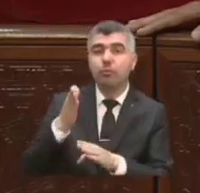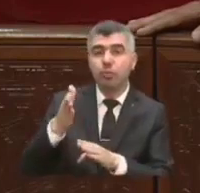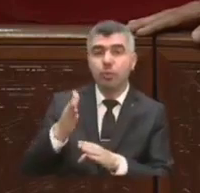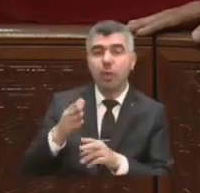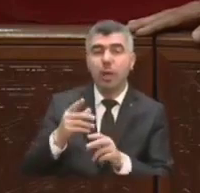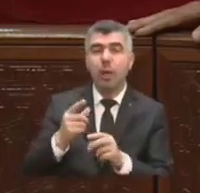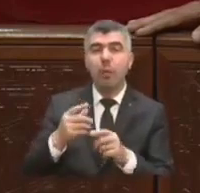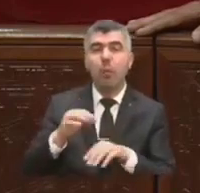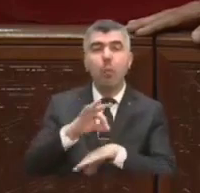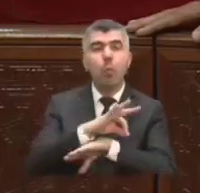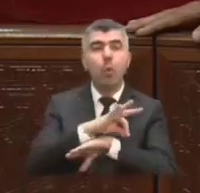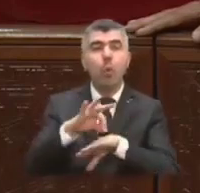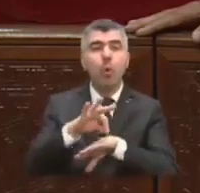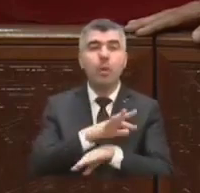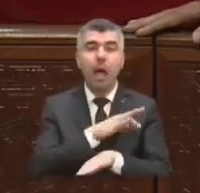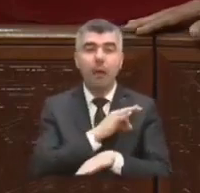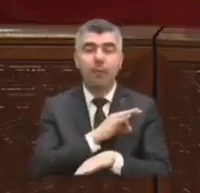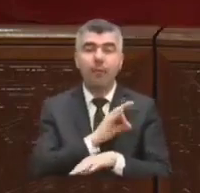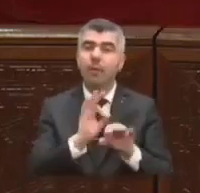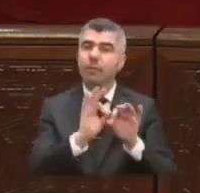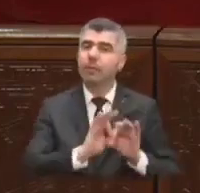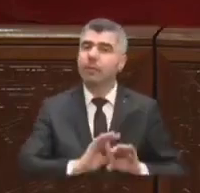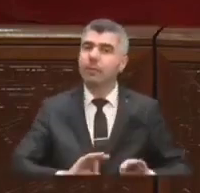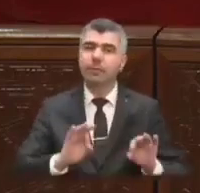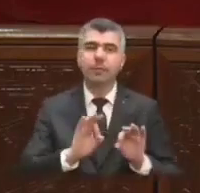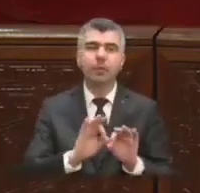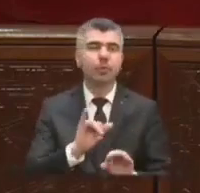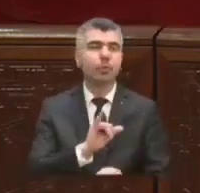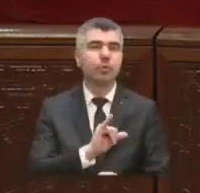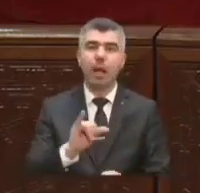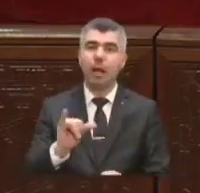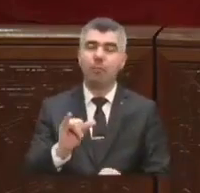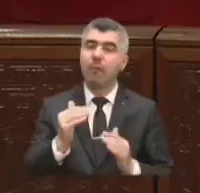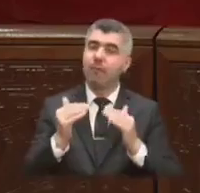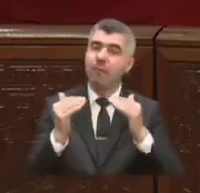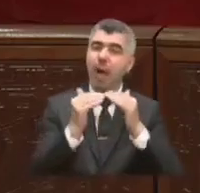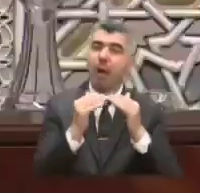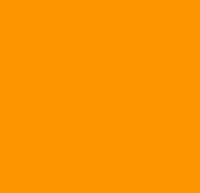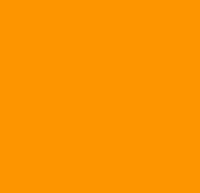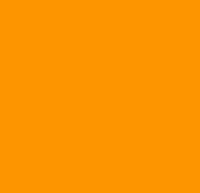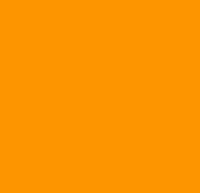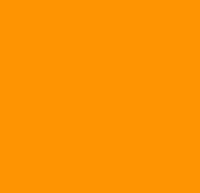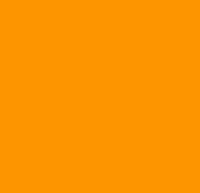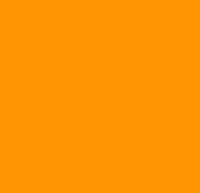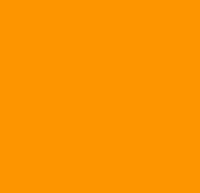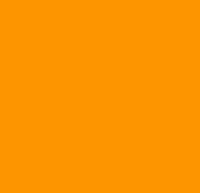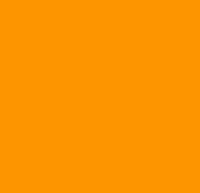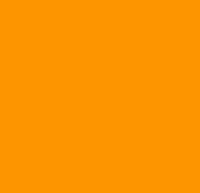العمومي، إلا بغى يمشي يدخل شي إدارة عمومية. احنا خصنا نتفقوا من الأول. شكرا سيد الوزير.